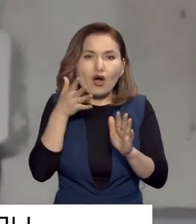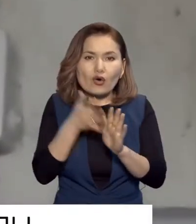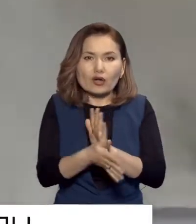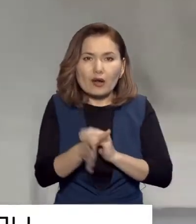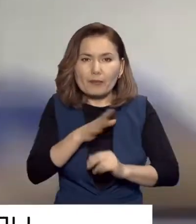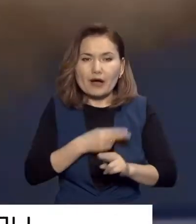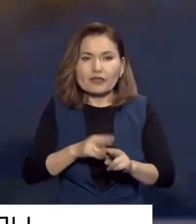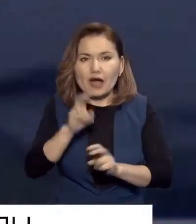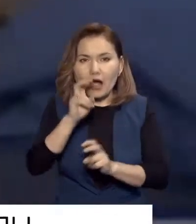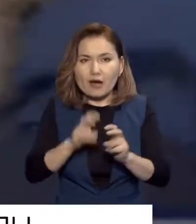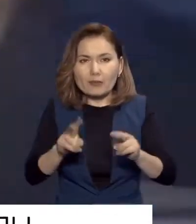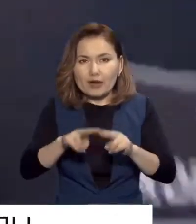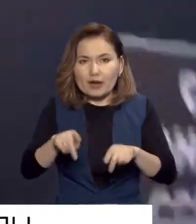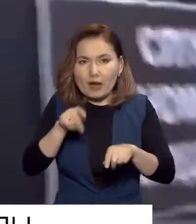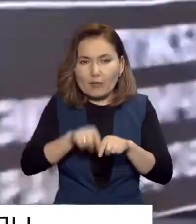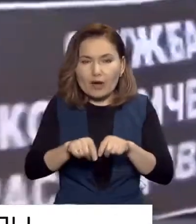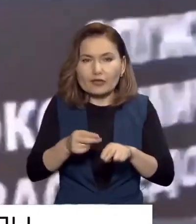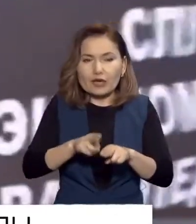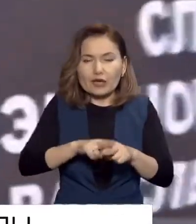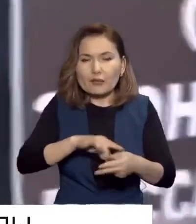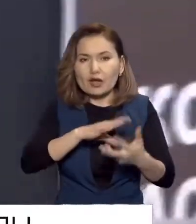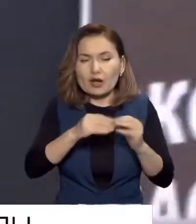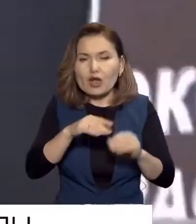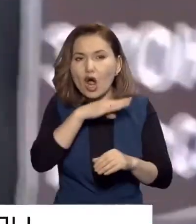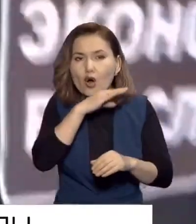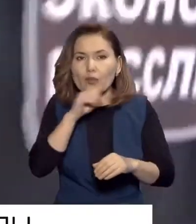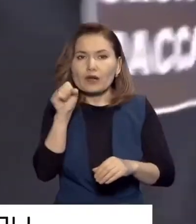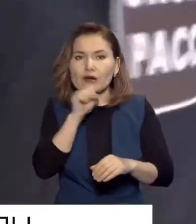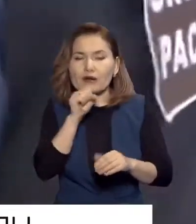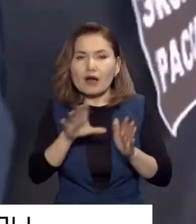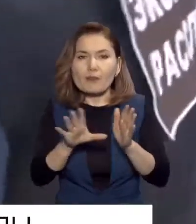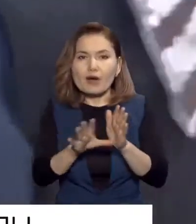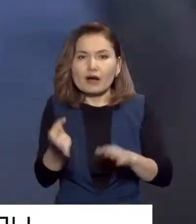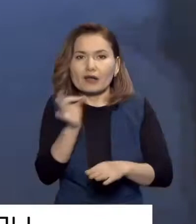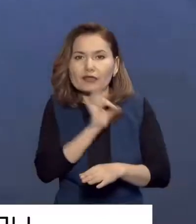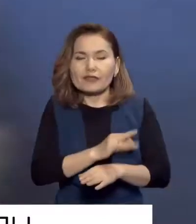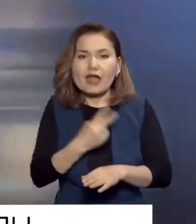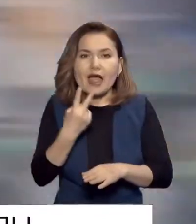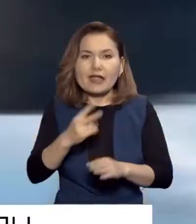Аталған кәсіпорында тексеру барысында сандық майнингпен айналысуға арналған 2